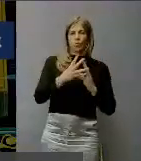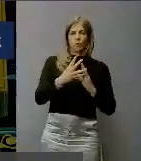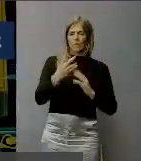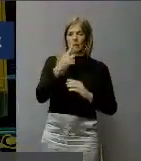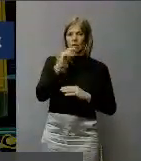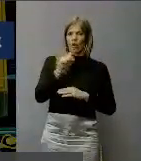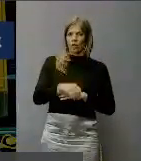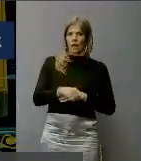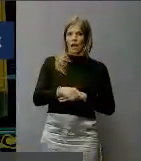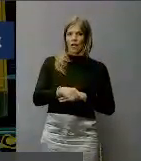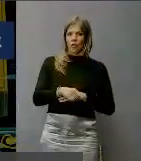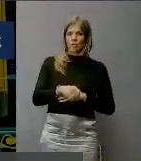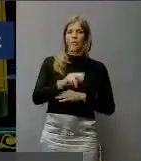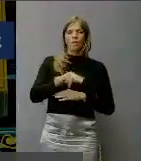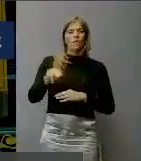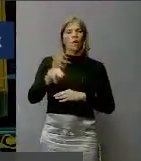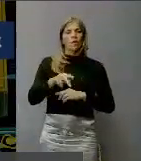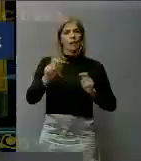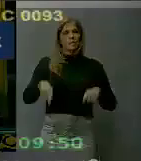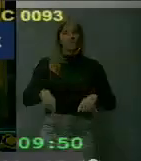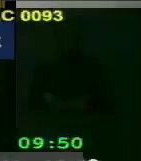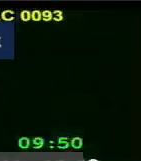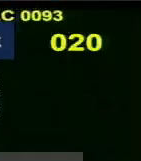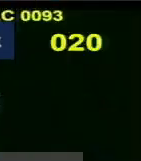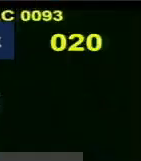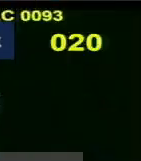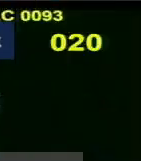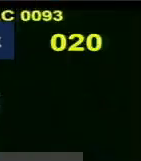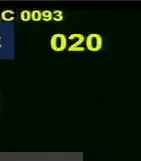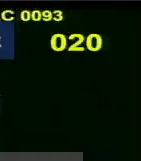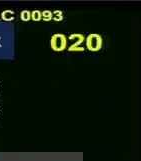giunta si vota